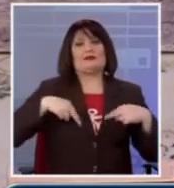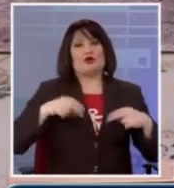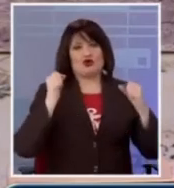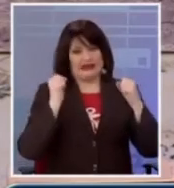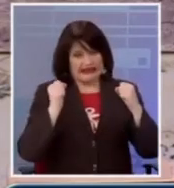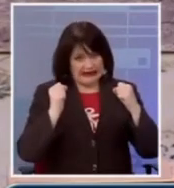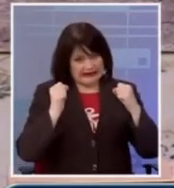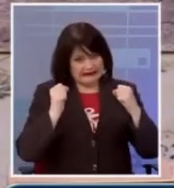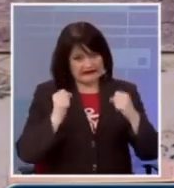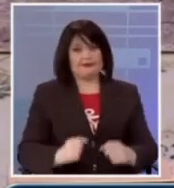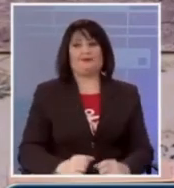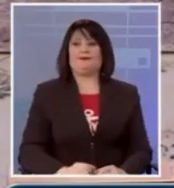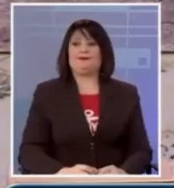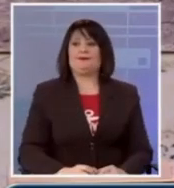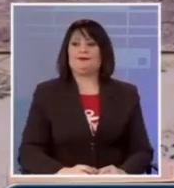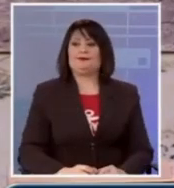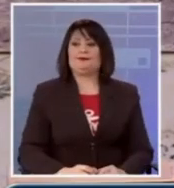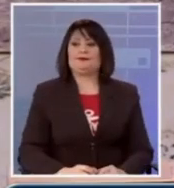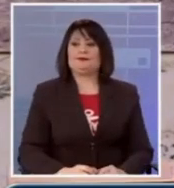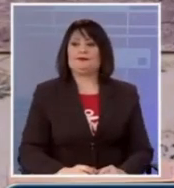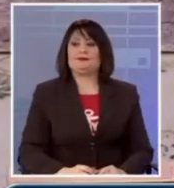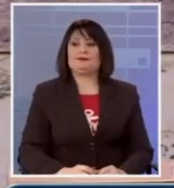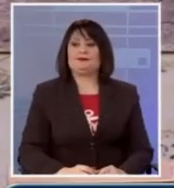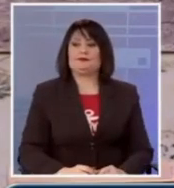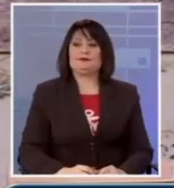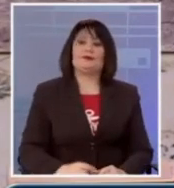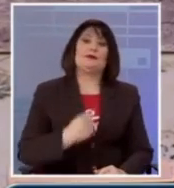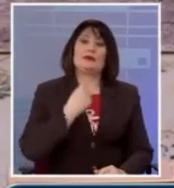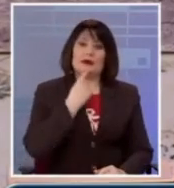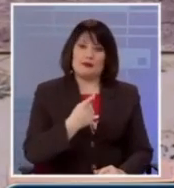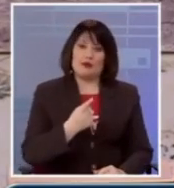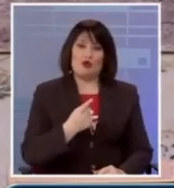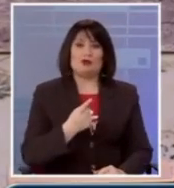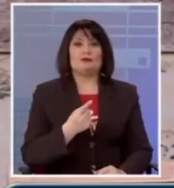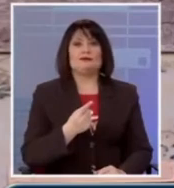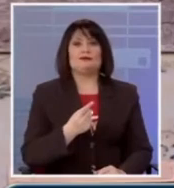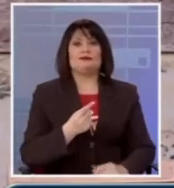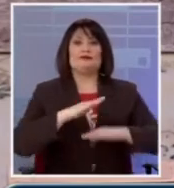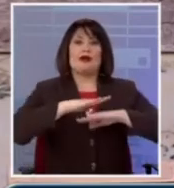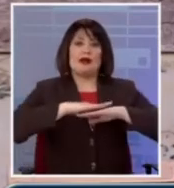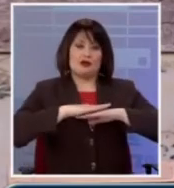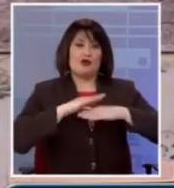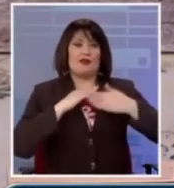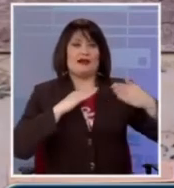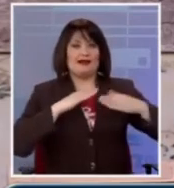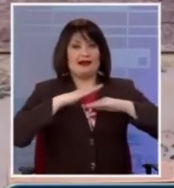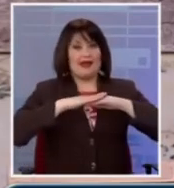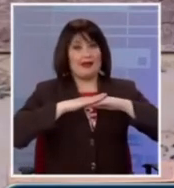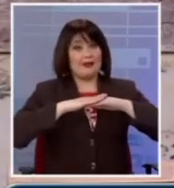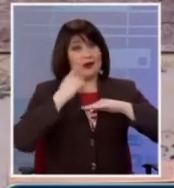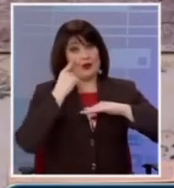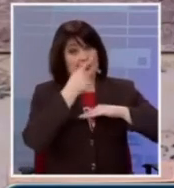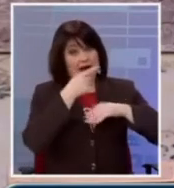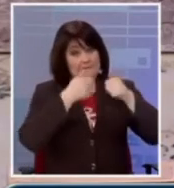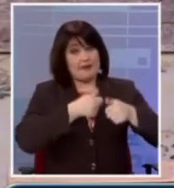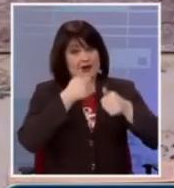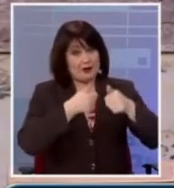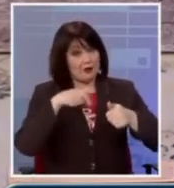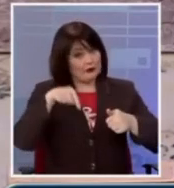Υγείας. Εν τω μεταξύ να σας ανακοινώσω ότι από τα άνω δυτικά θεωρία παρακολουθούν